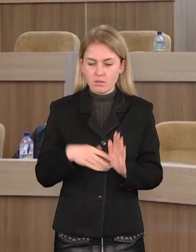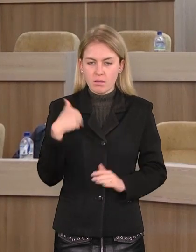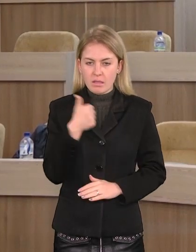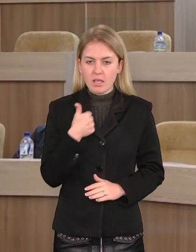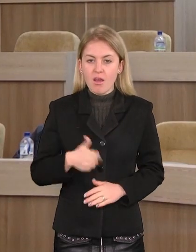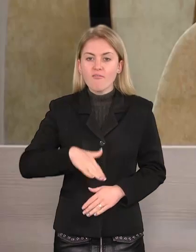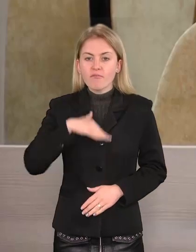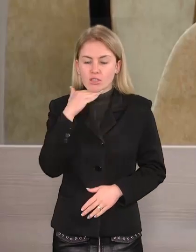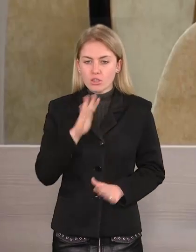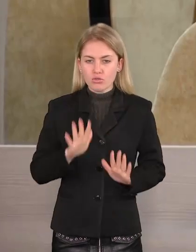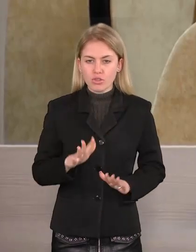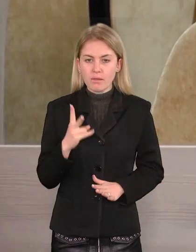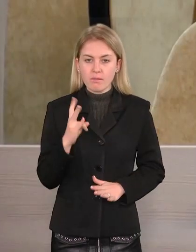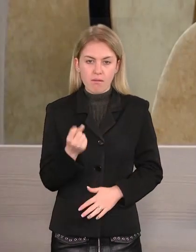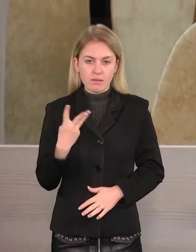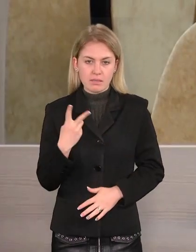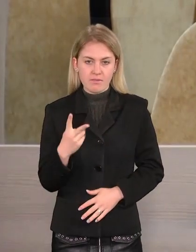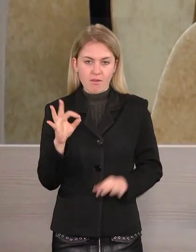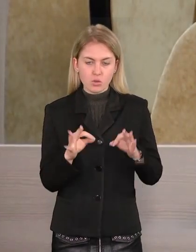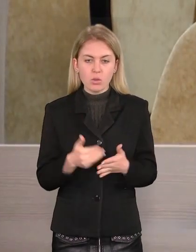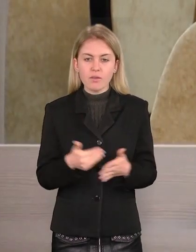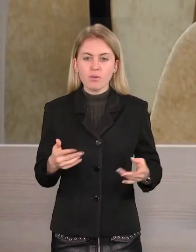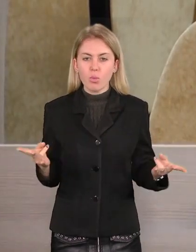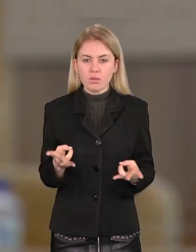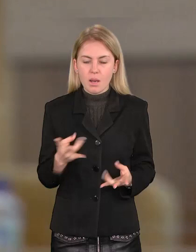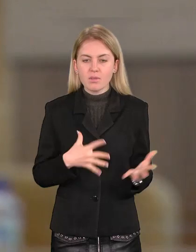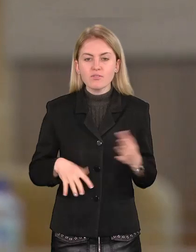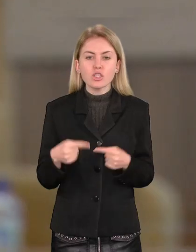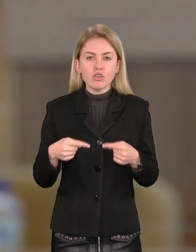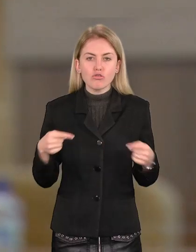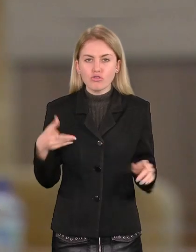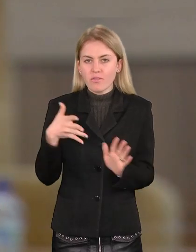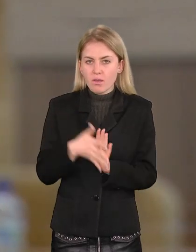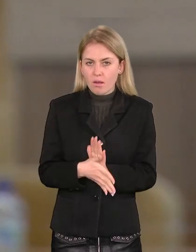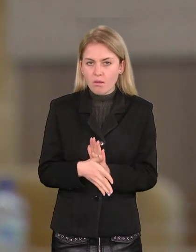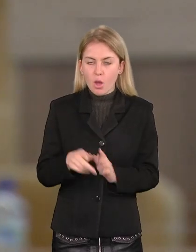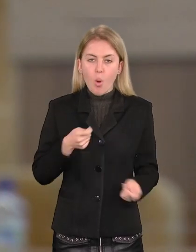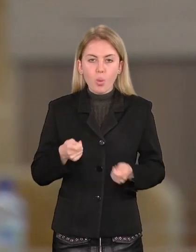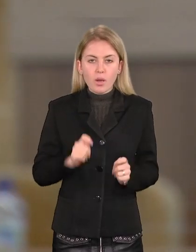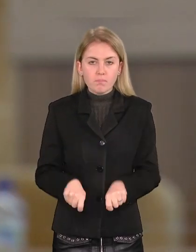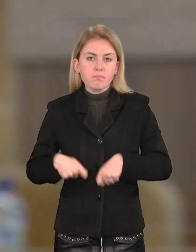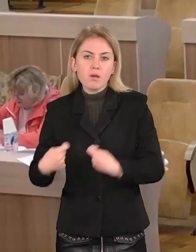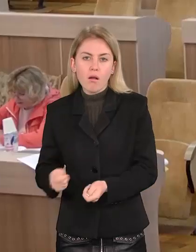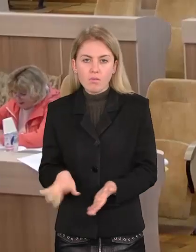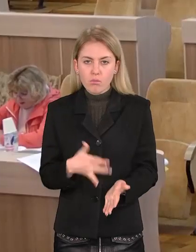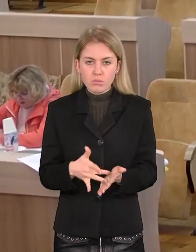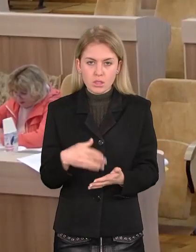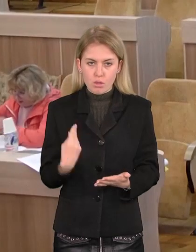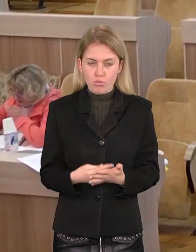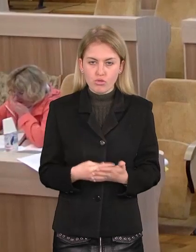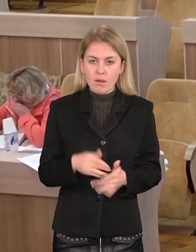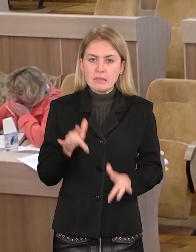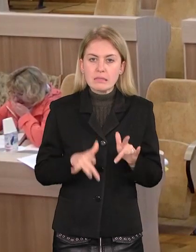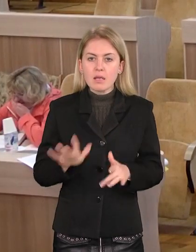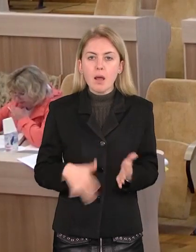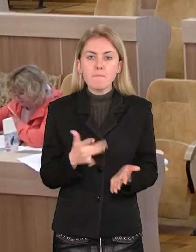вистачило лише на 32% від потреби. Усі інші витрати уряд переклав на міський бюджет. Проте секретар міськради